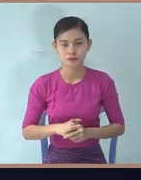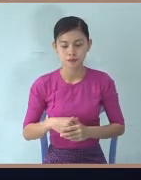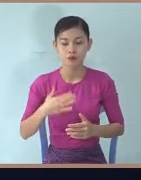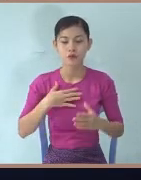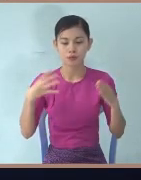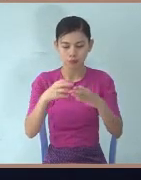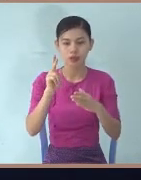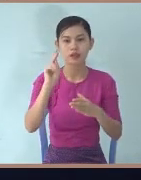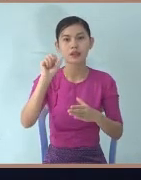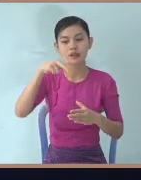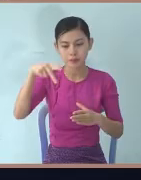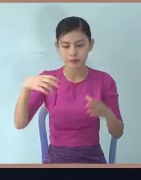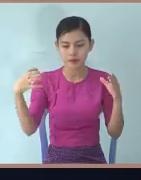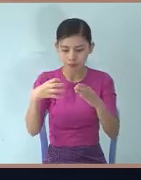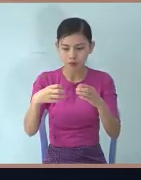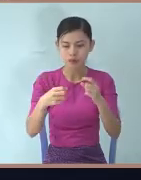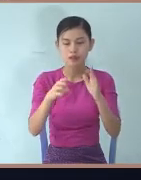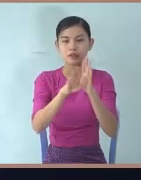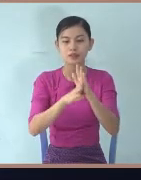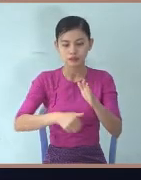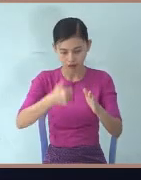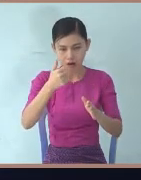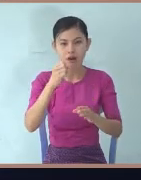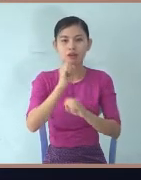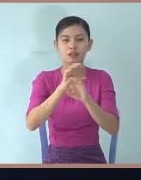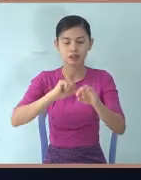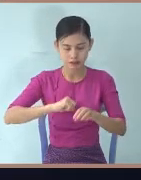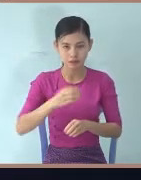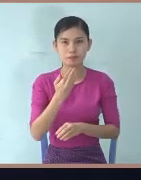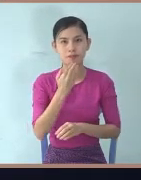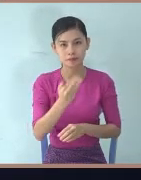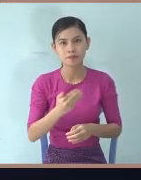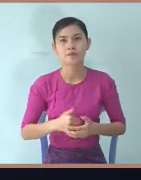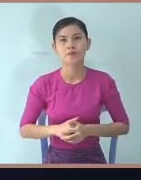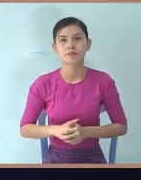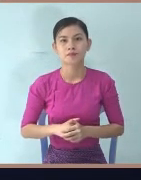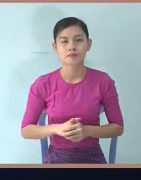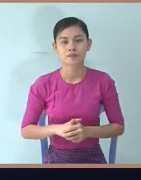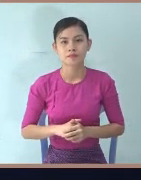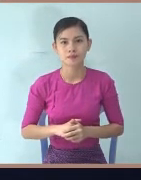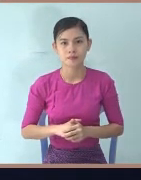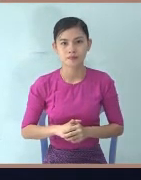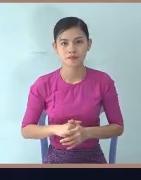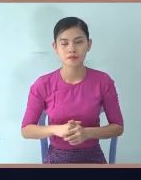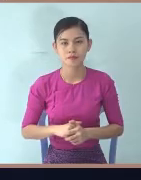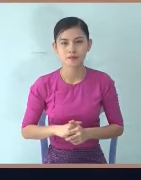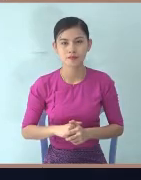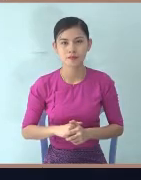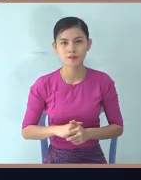ပေါင်းကြတဲ့ပါတီဒါကတော့ PS ပါတီရဲ့ထူးခြားချက်ဖြစ်တယ်လို့ဒီကြချင်ပါကျေးဇူးတင်ပါတယ ်ဟုတ်ကဲ့ပါကျေးဇူးတင်ပါ